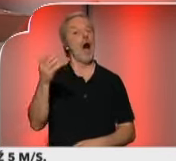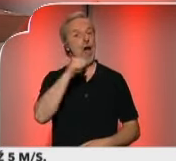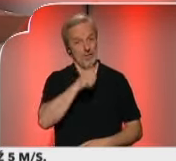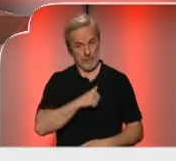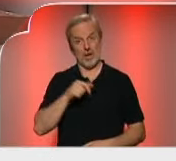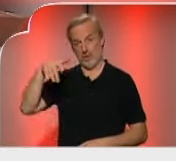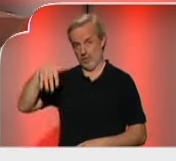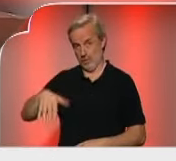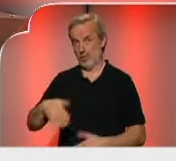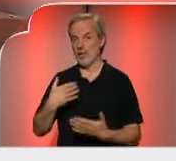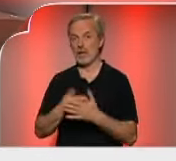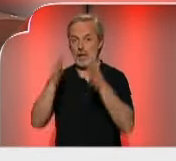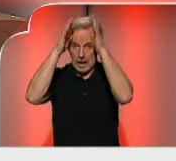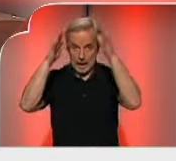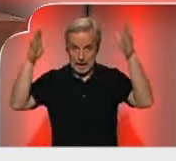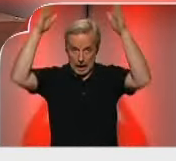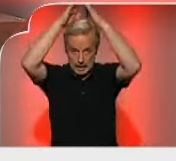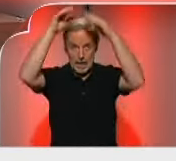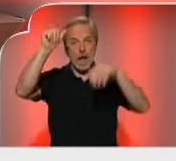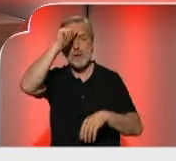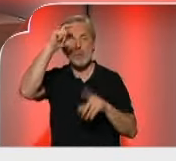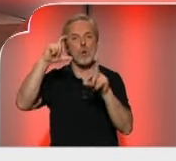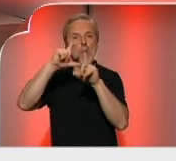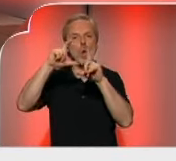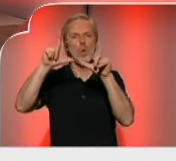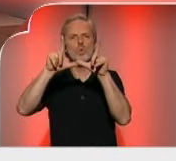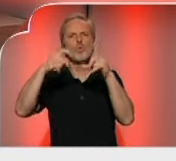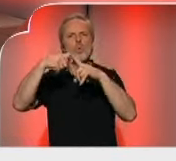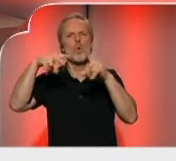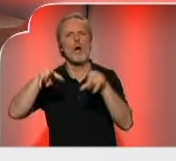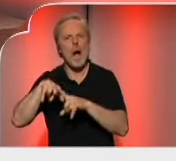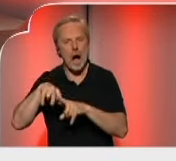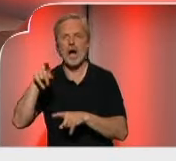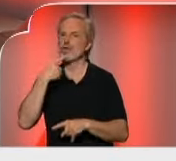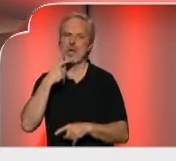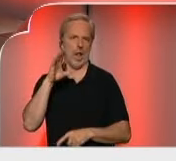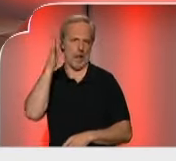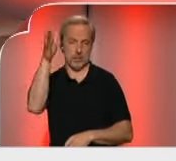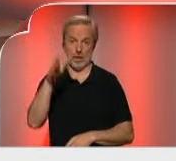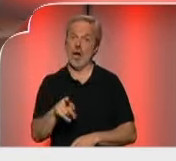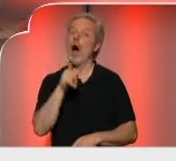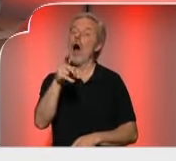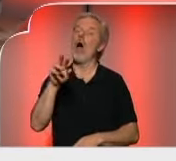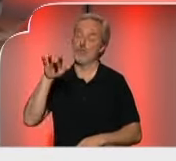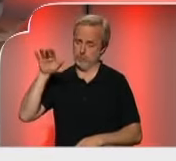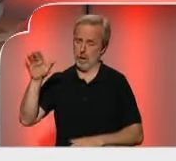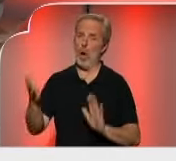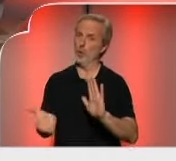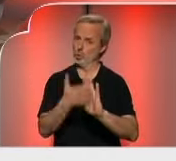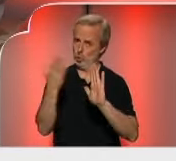rozhodně nepůjde ale jsou důkazy o tom že některé církve žádají o majetky máte nějaké poruce eh Česká